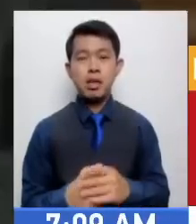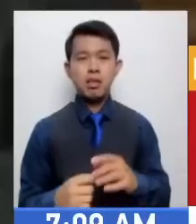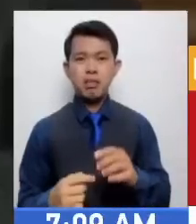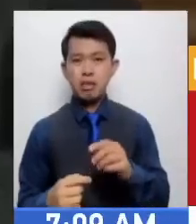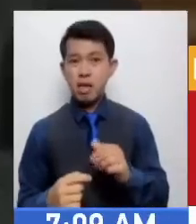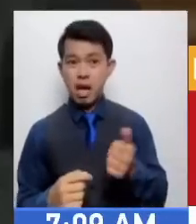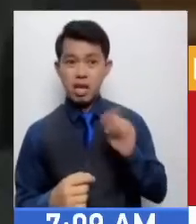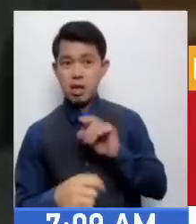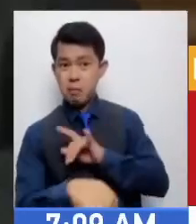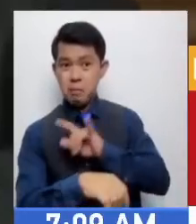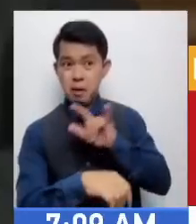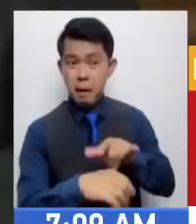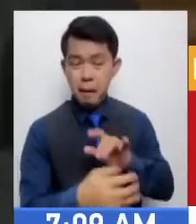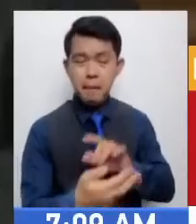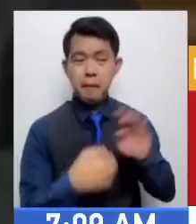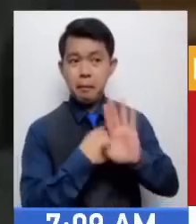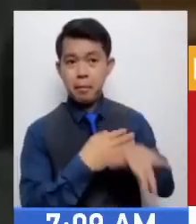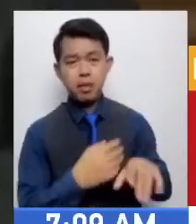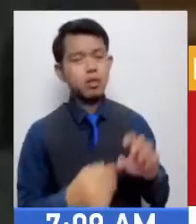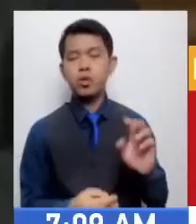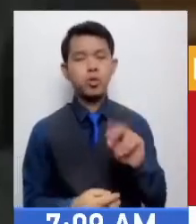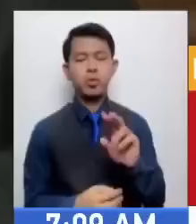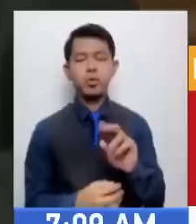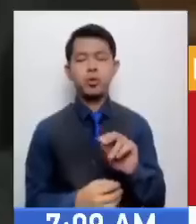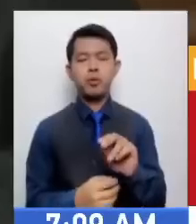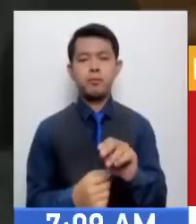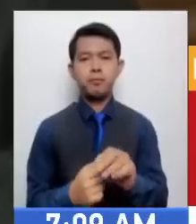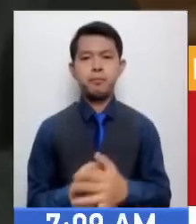Attorney. Kung sa tingin po na ay